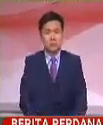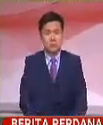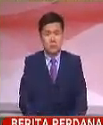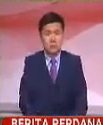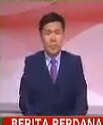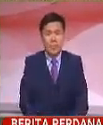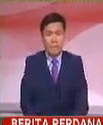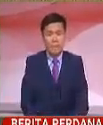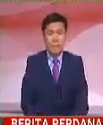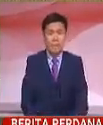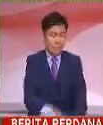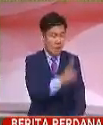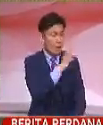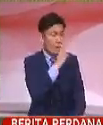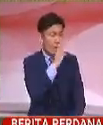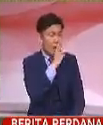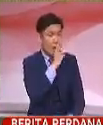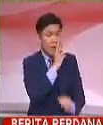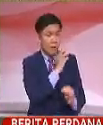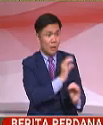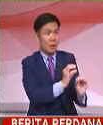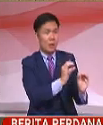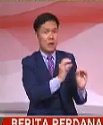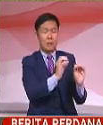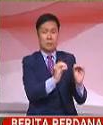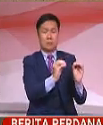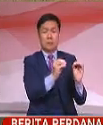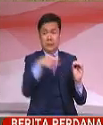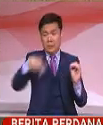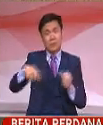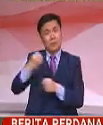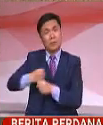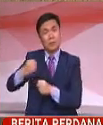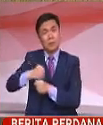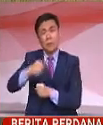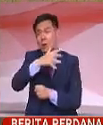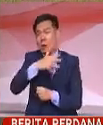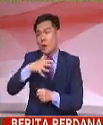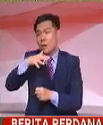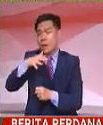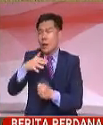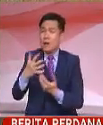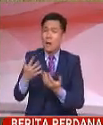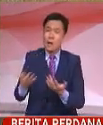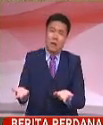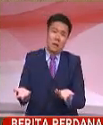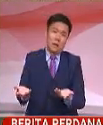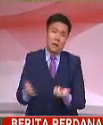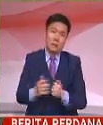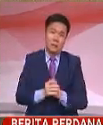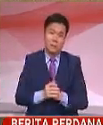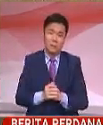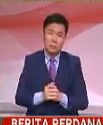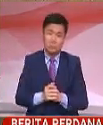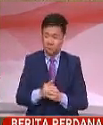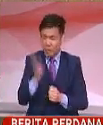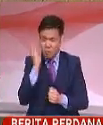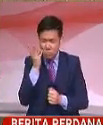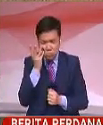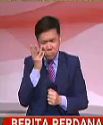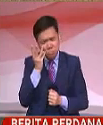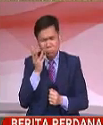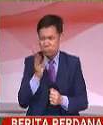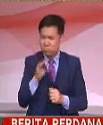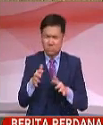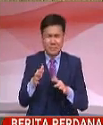Cuma apabila air tak ada, hasil kita sebagai petani ni mungkin bunuh lah. Hasil tak memuaskan lah.